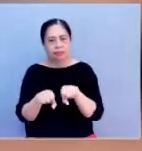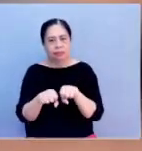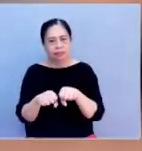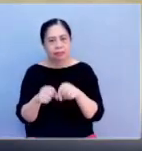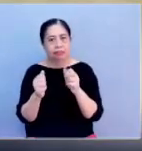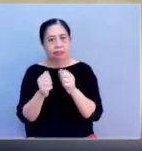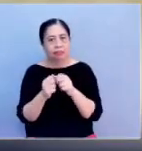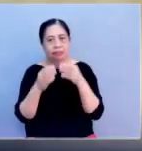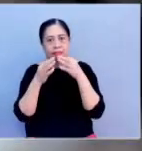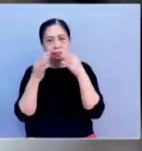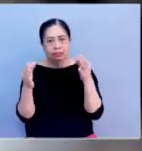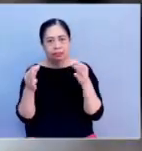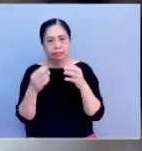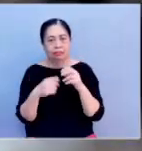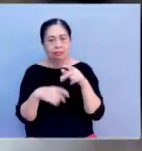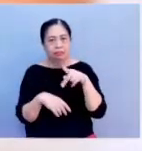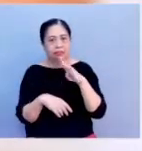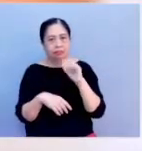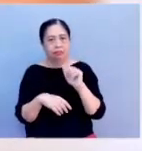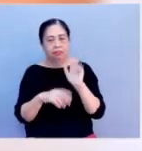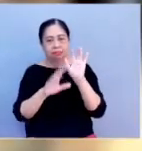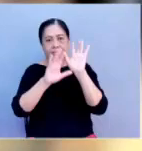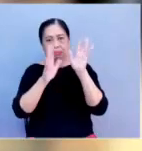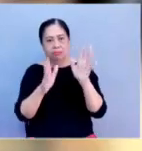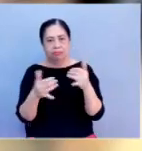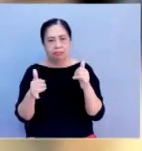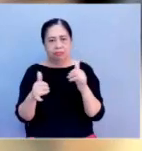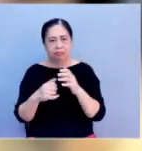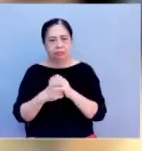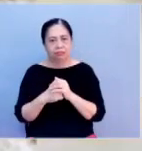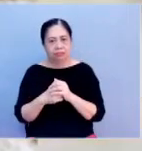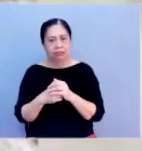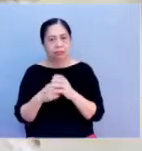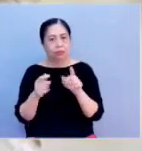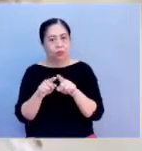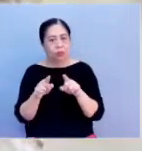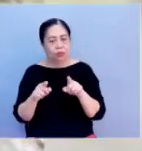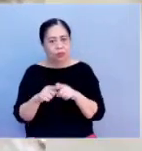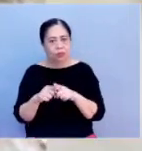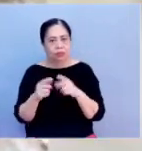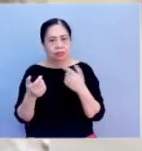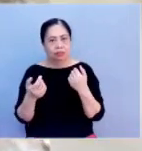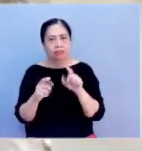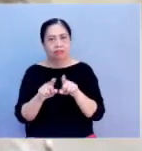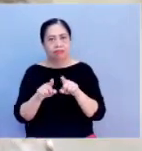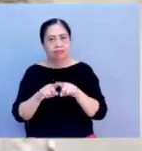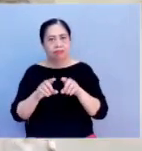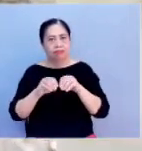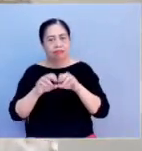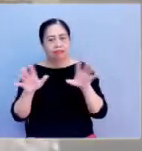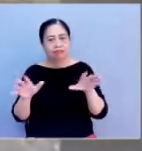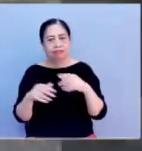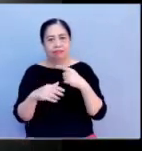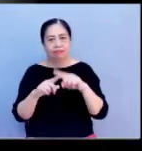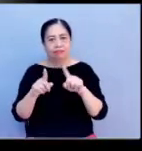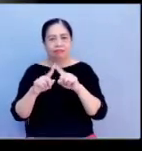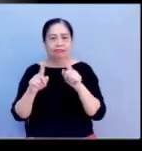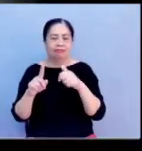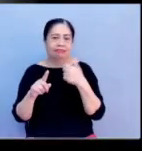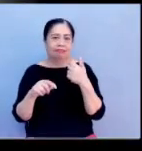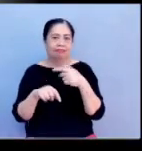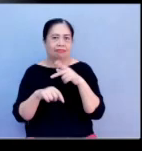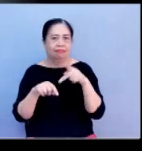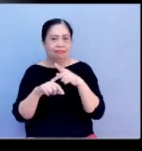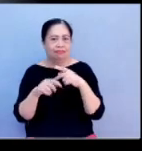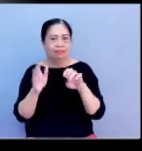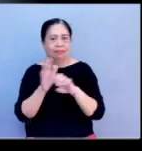sikat na PBA players humanga sa produkto niya. At hindi lang yan, umabot na rin ang mga creation ni Zedric sa labas ng bansa gaya